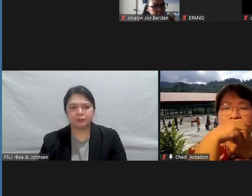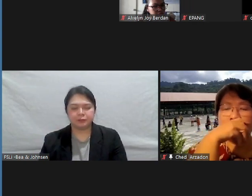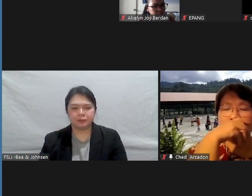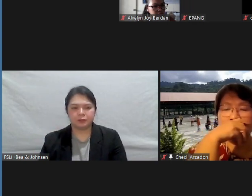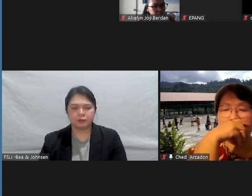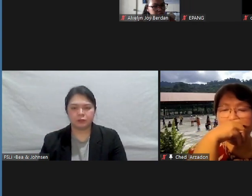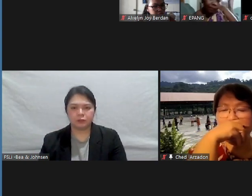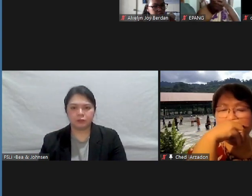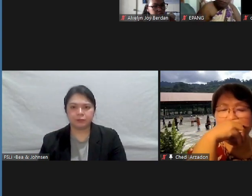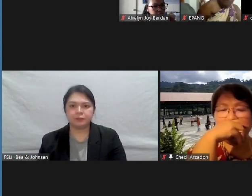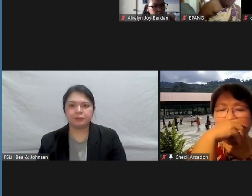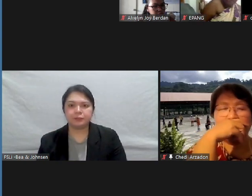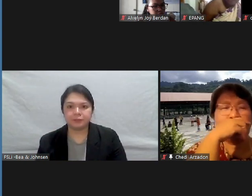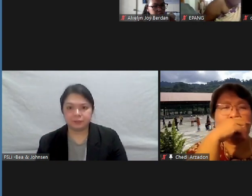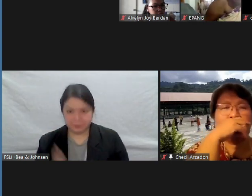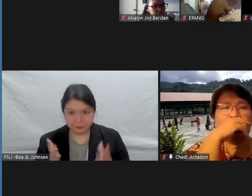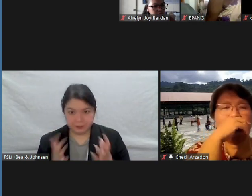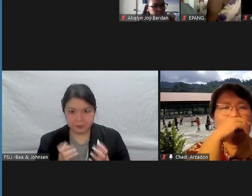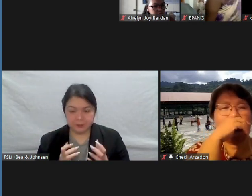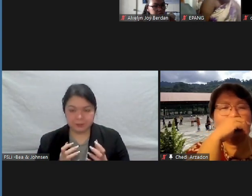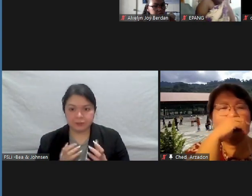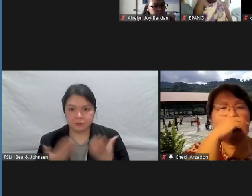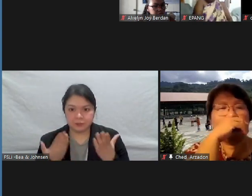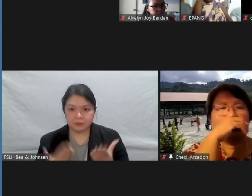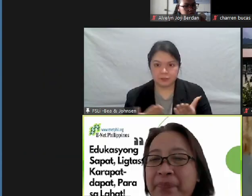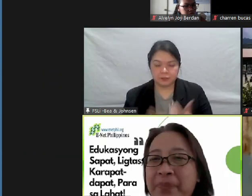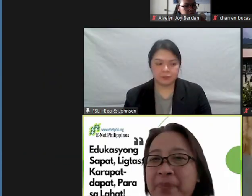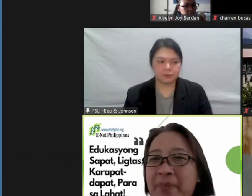Sige po, meron na po bang mga naka-raise ang hands dyan, ano?